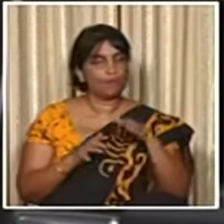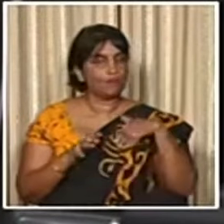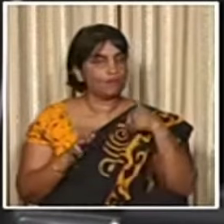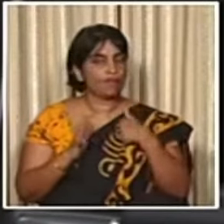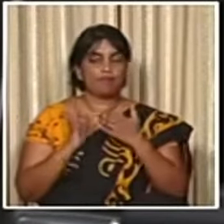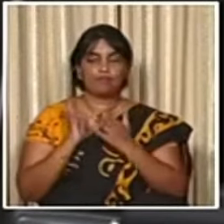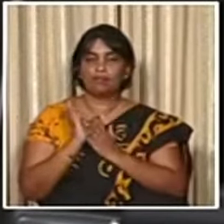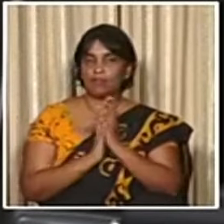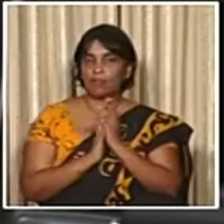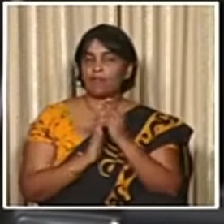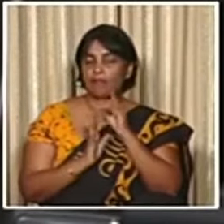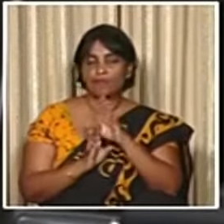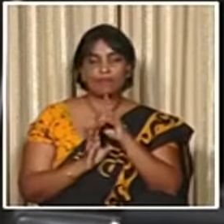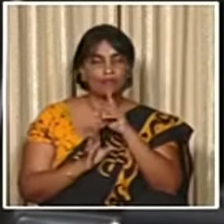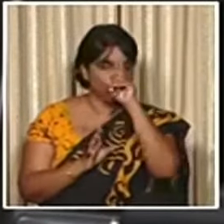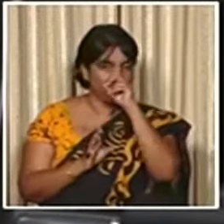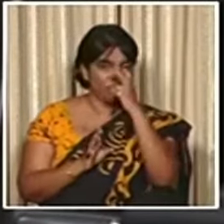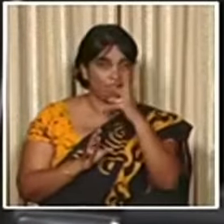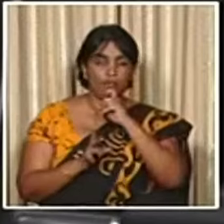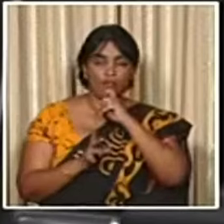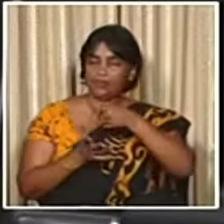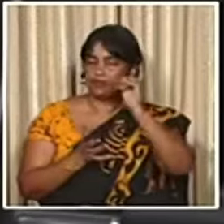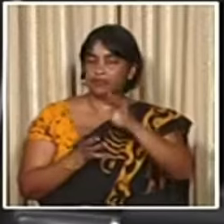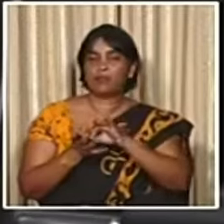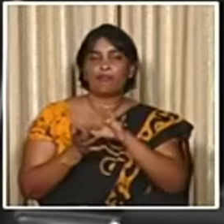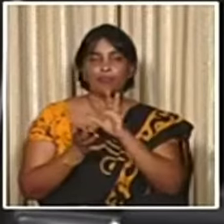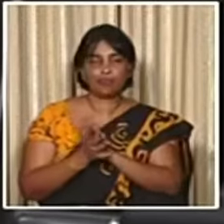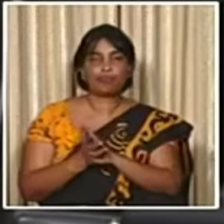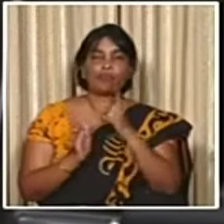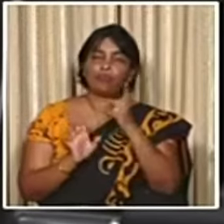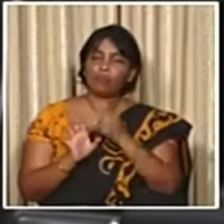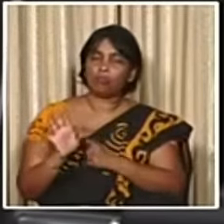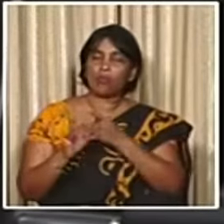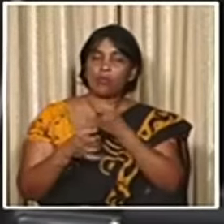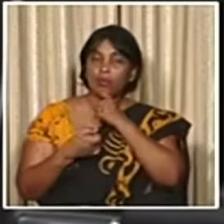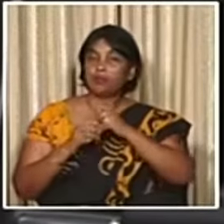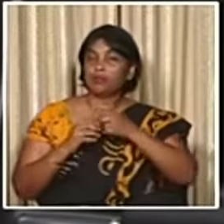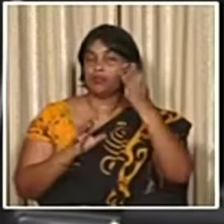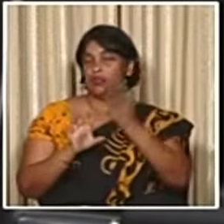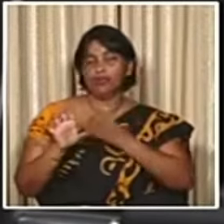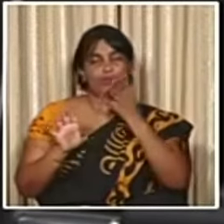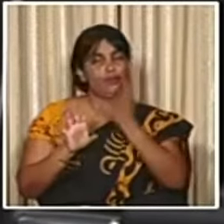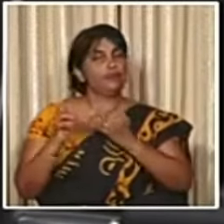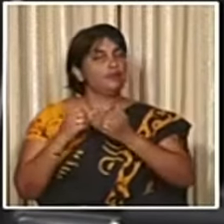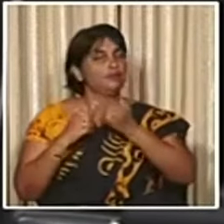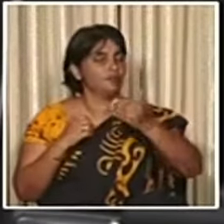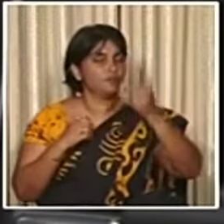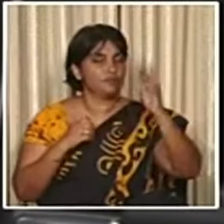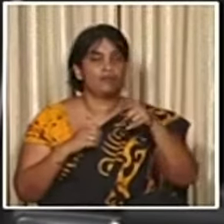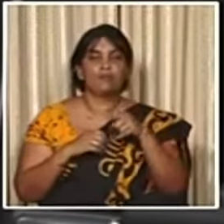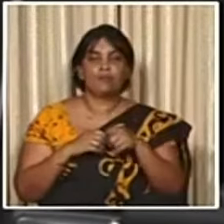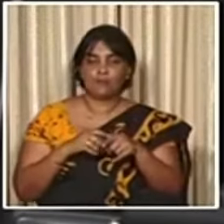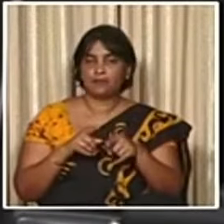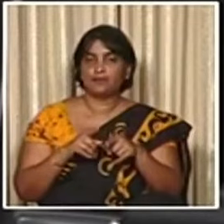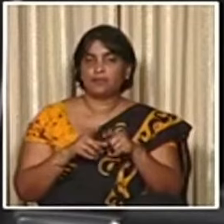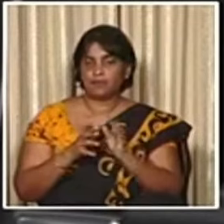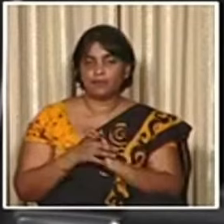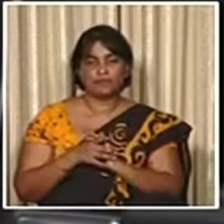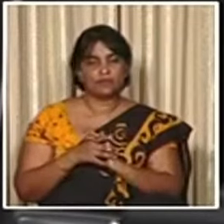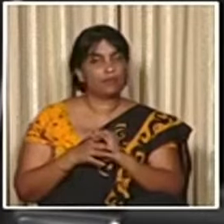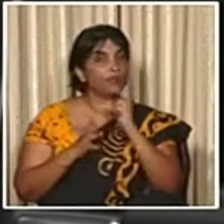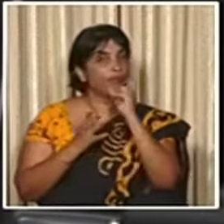මූලික අයිතිවාසිකම් නඩුවල තියෙනවා මාස දෙකෙන් නඩු තීන්දුව දෙන්න ඕනේ කියලා. නමුත් අවුරුදු නඩු අහන්නම අවුරුදු 3-4 ගත වෙනවා. ඒක නම් සිද්ධ